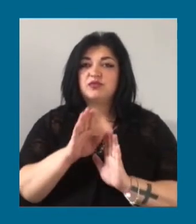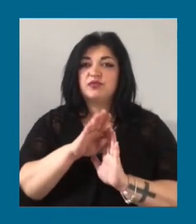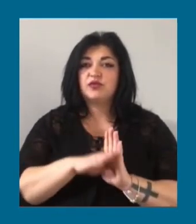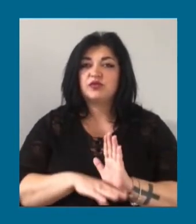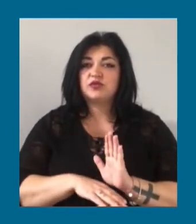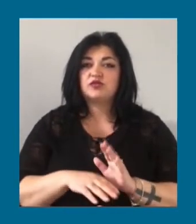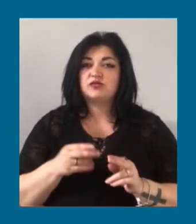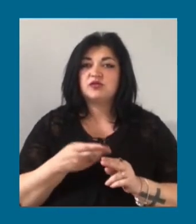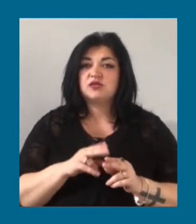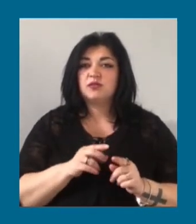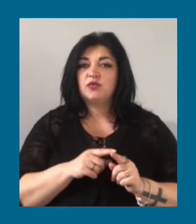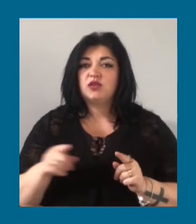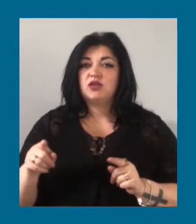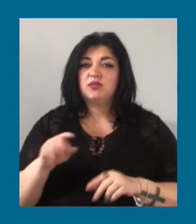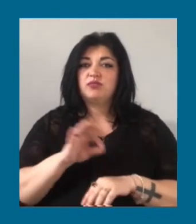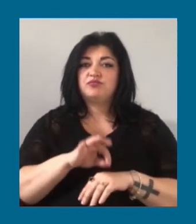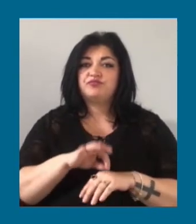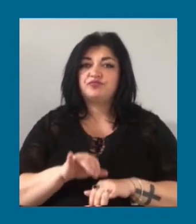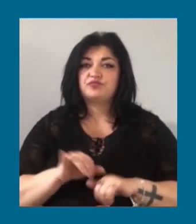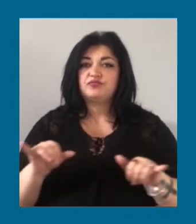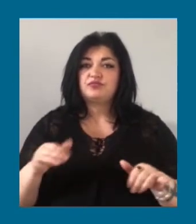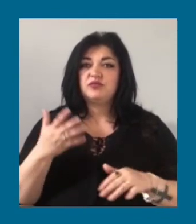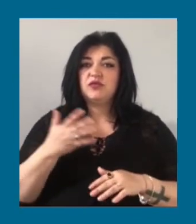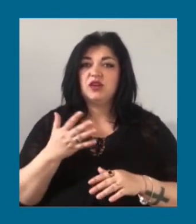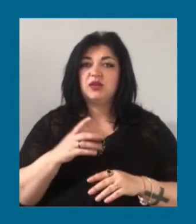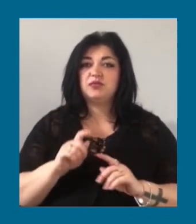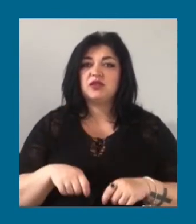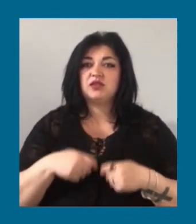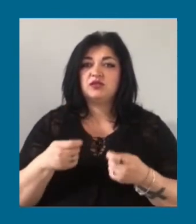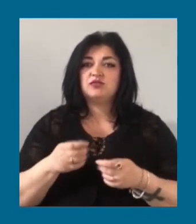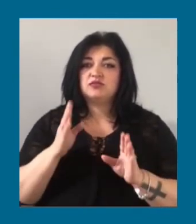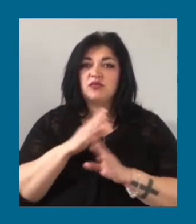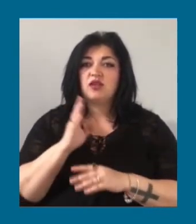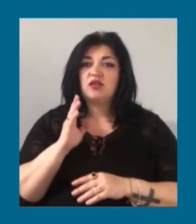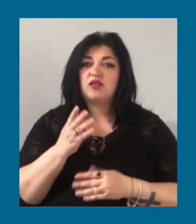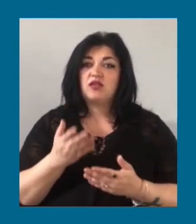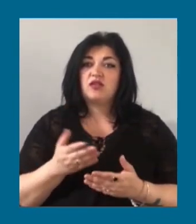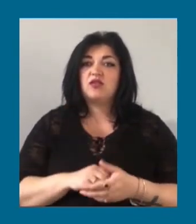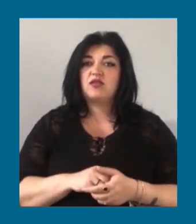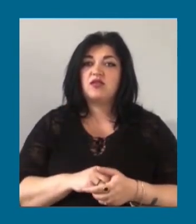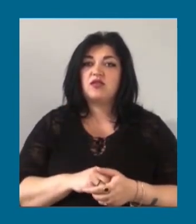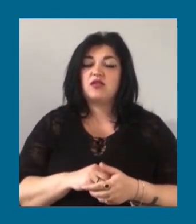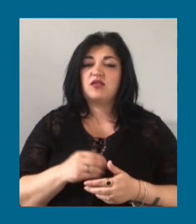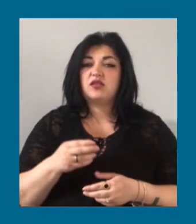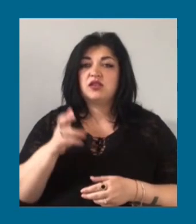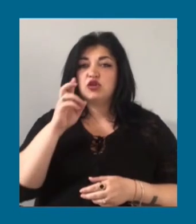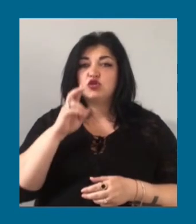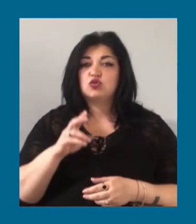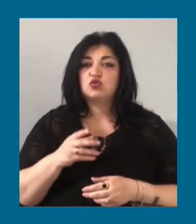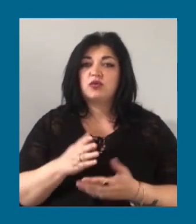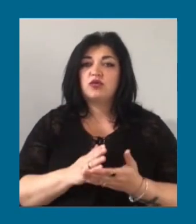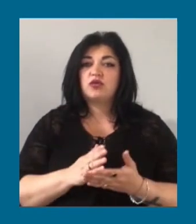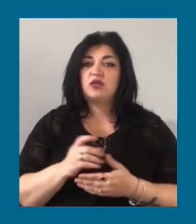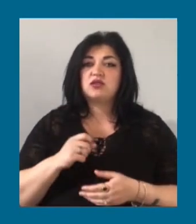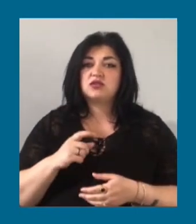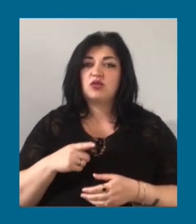та профілактики захворювань, які передаються водним шляхом, Головне управління Держпродспоживслужби в Одеській області рекомендує тимчасово